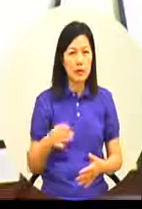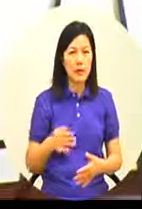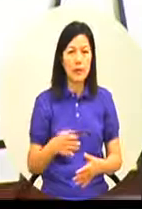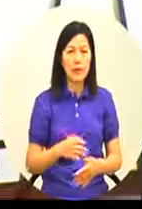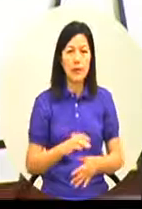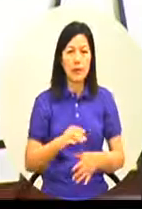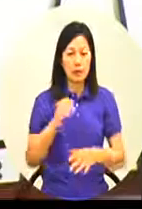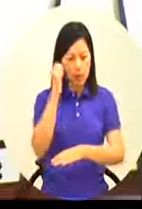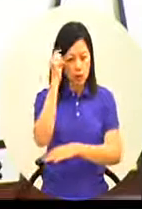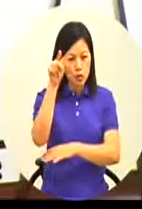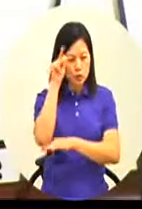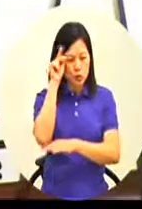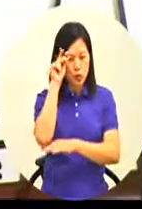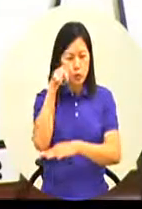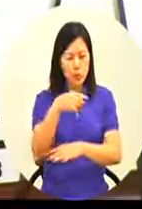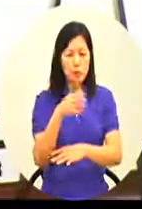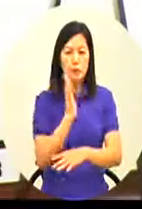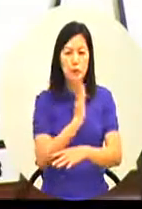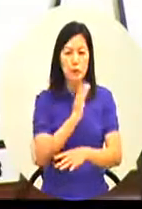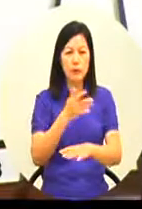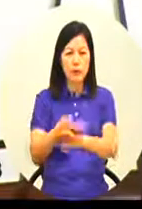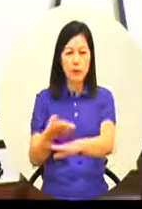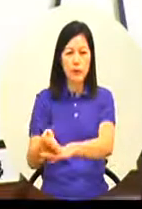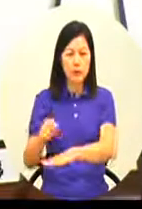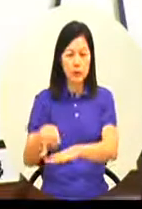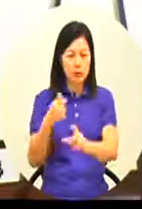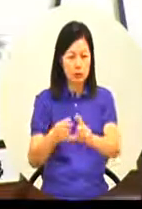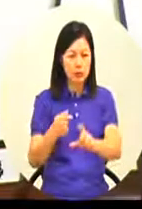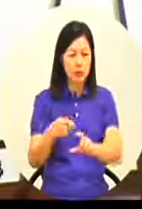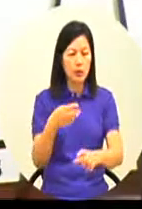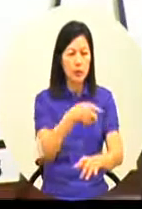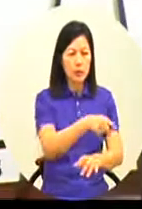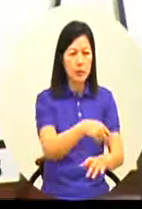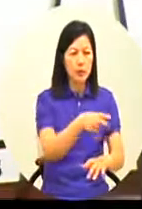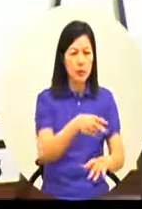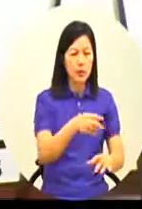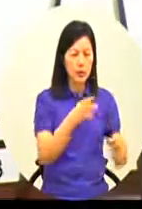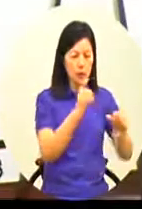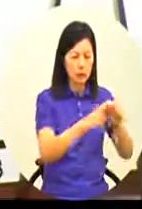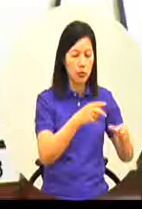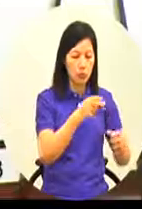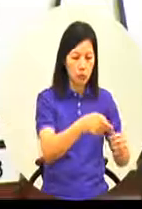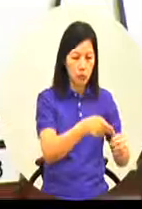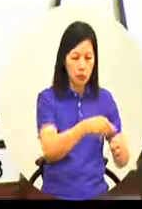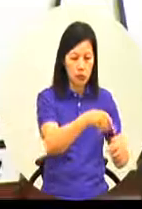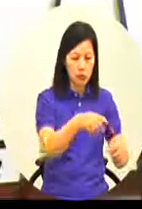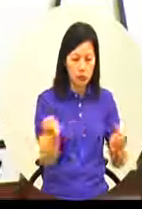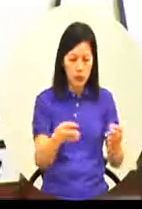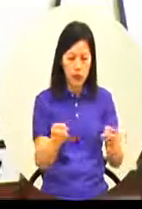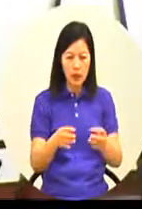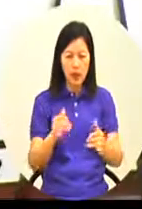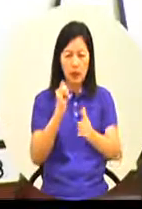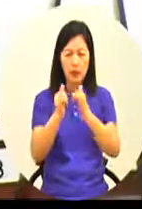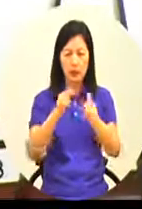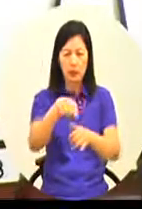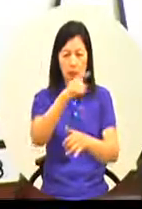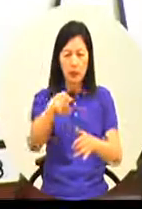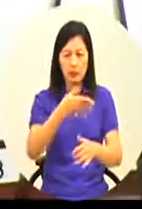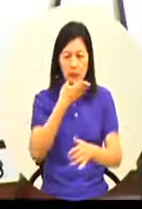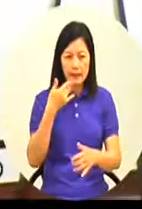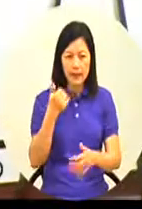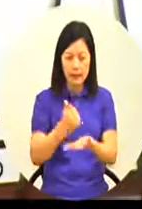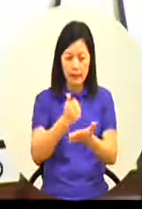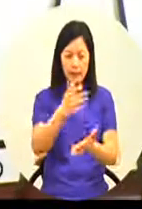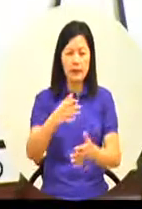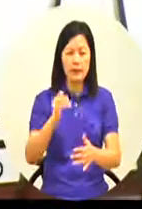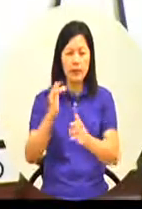一个都更的计划，想要跟中油来谈。我想这个中油也会得利，市民也会得利，市政府也会